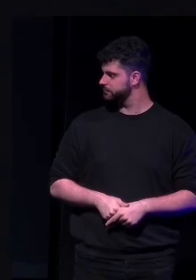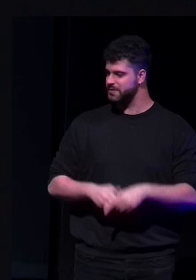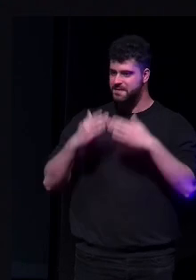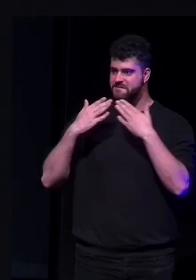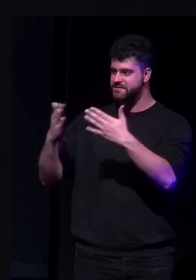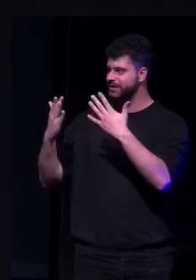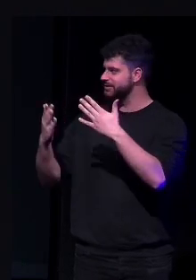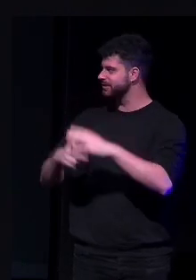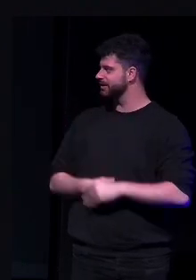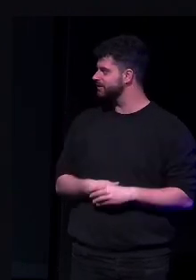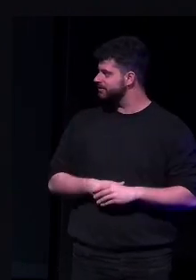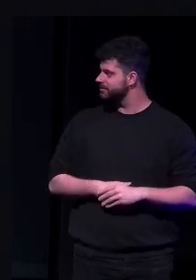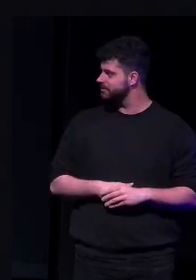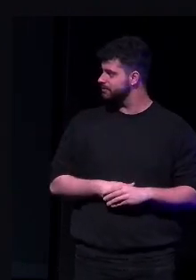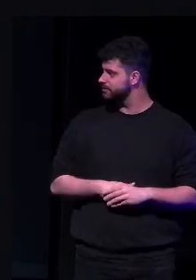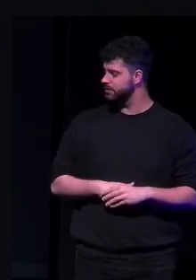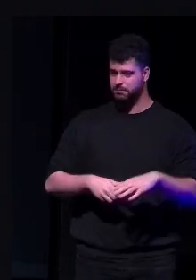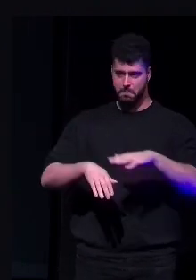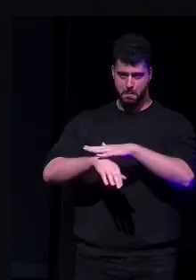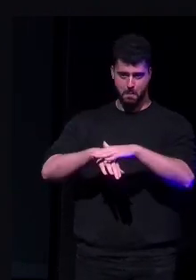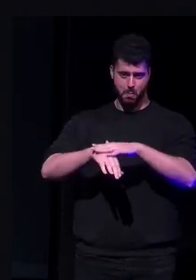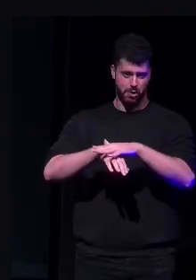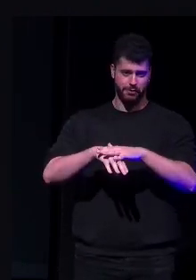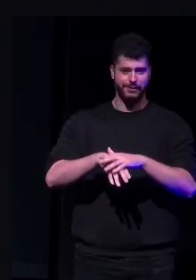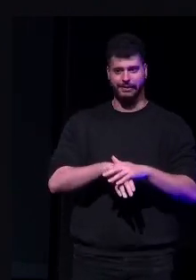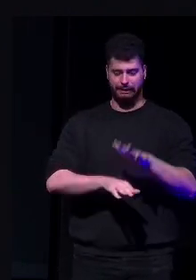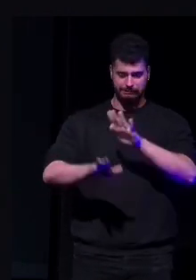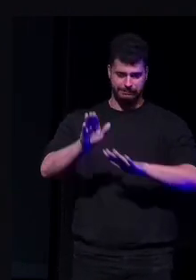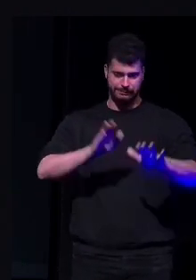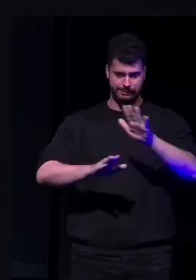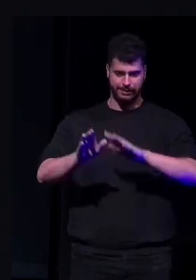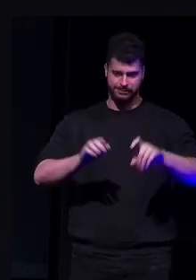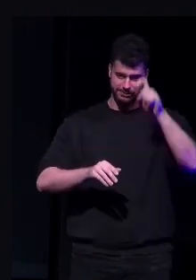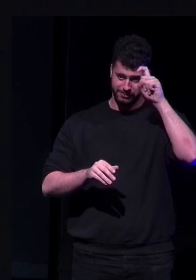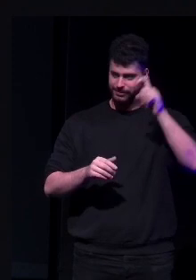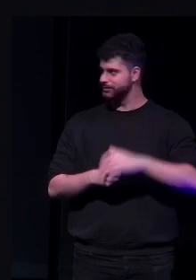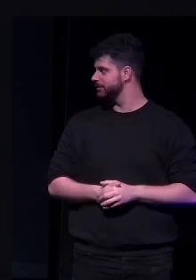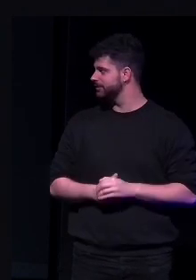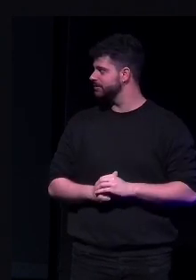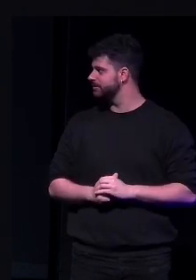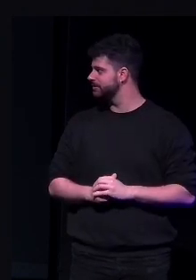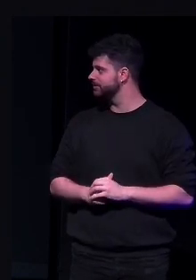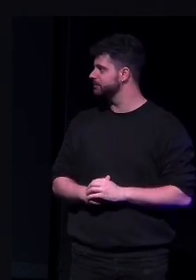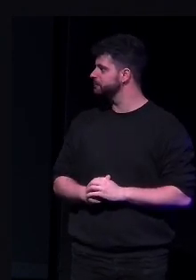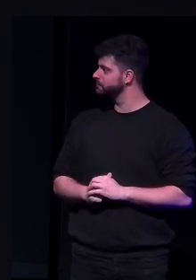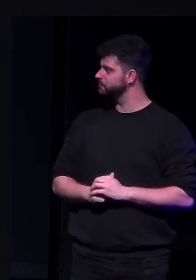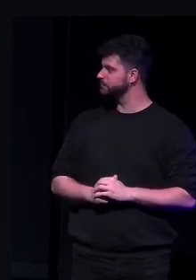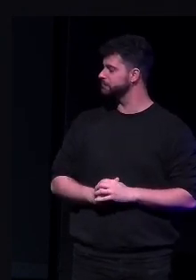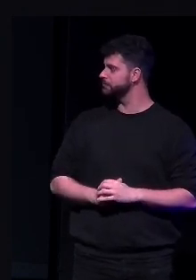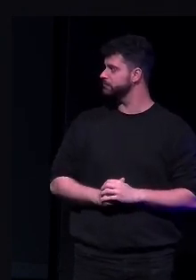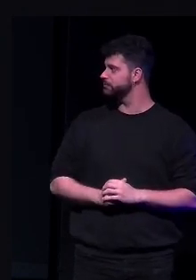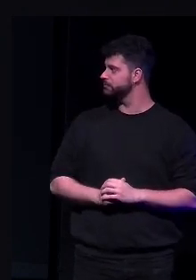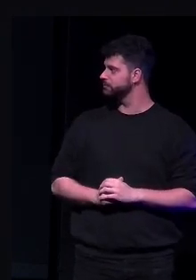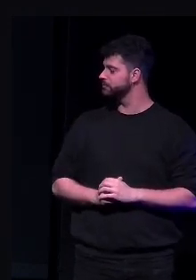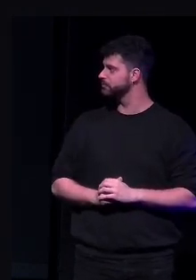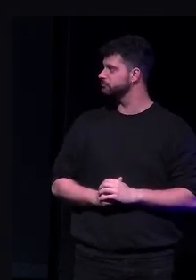Felicitats i perdoneu el lapsus de Josep, el premi és per Josep Pujol Iouli.